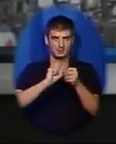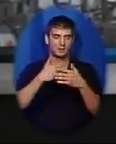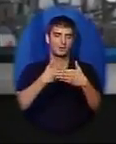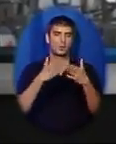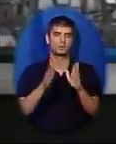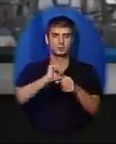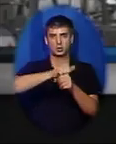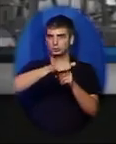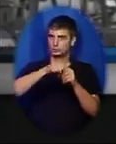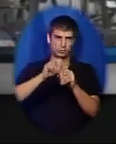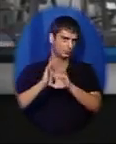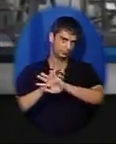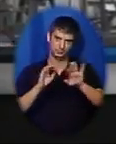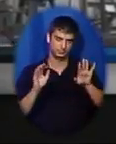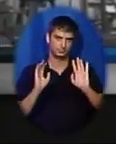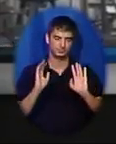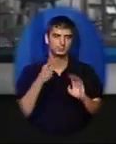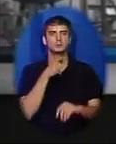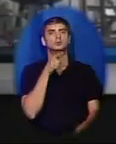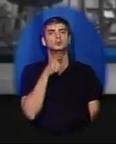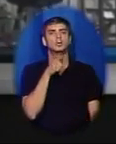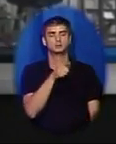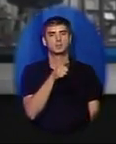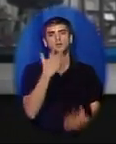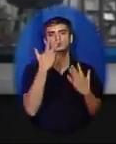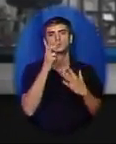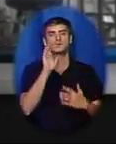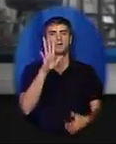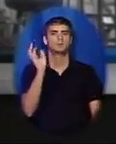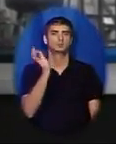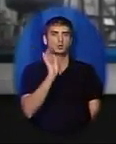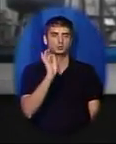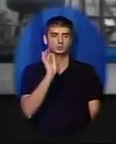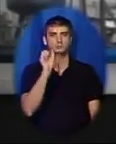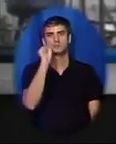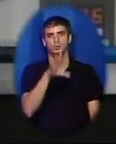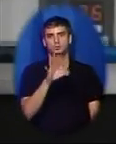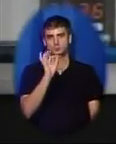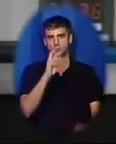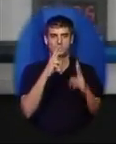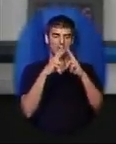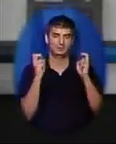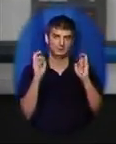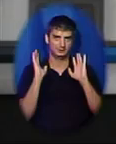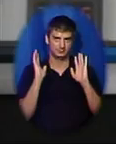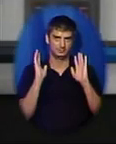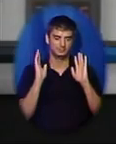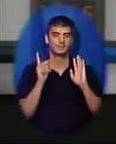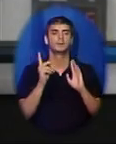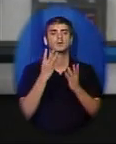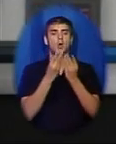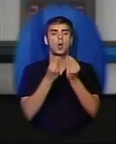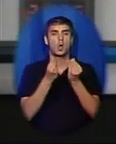קופסאות השימורים, שזה למעשה 85% מפח ההשפעה העירוני. את